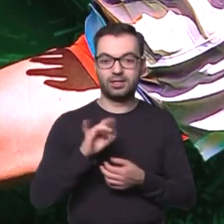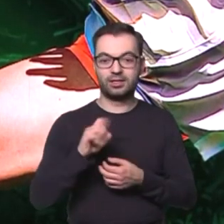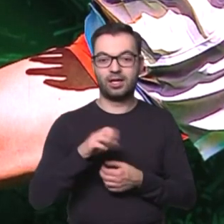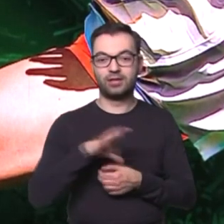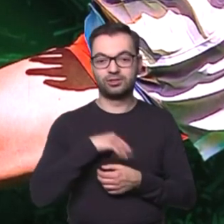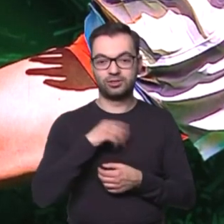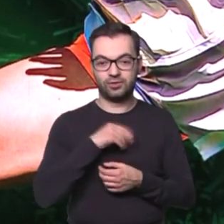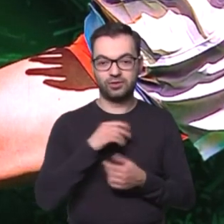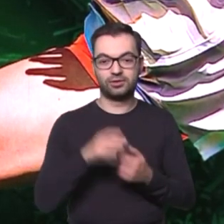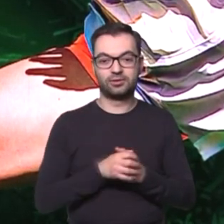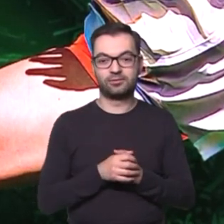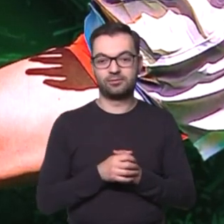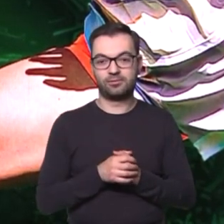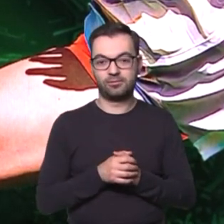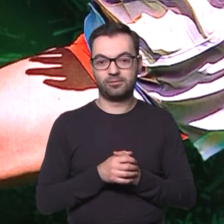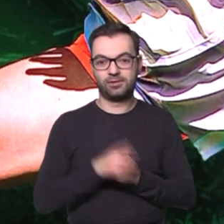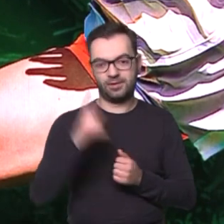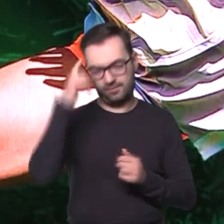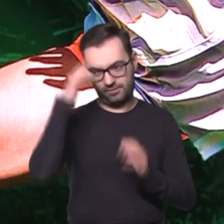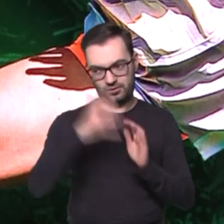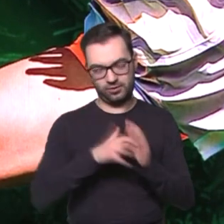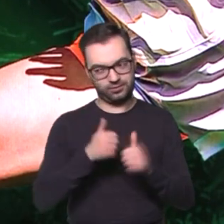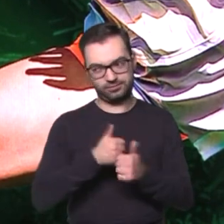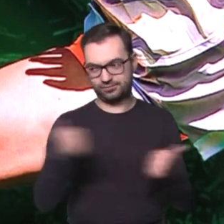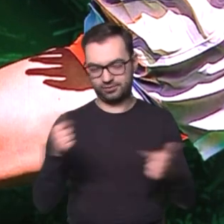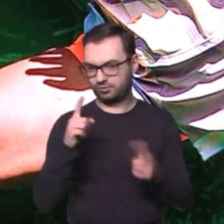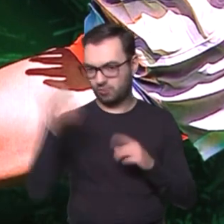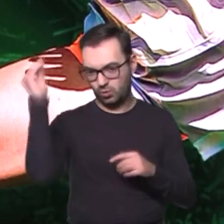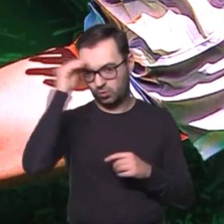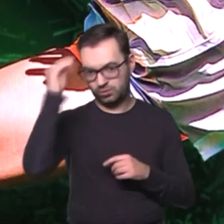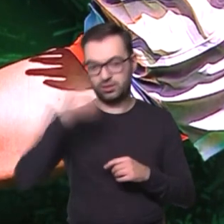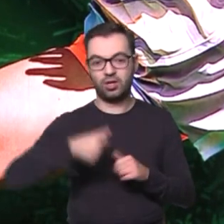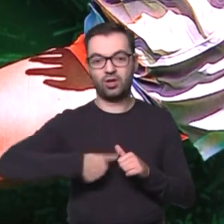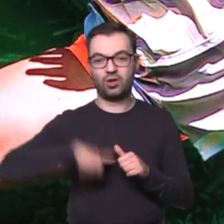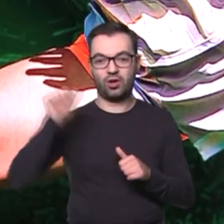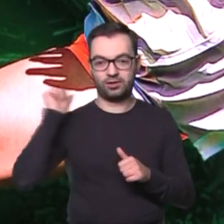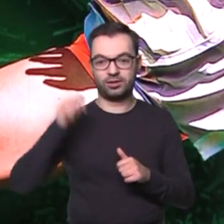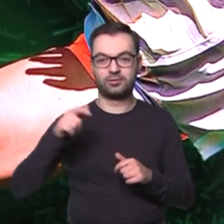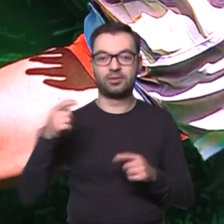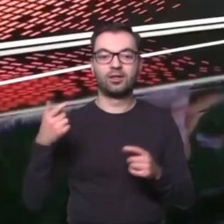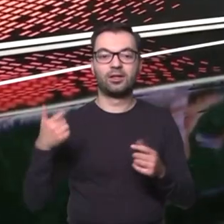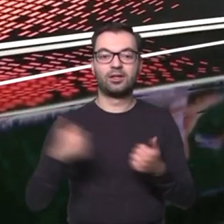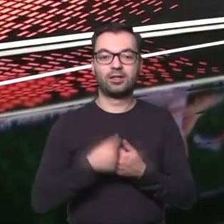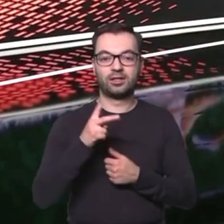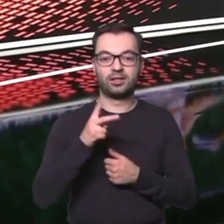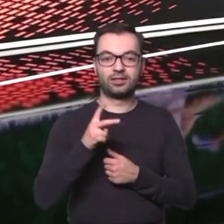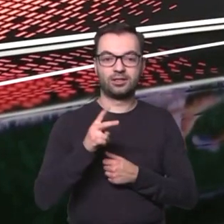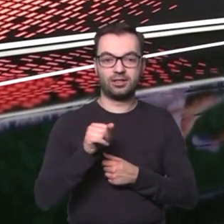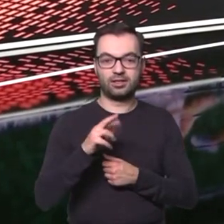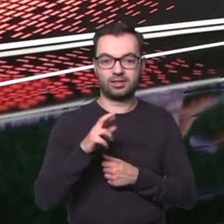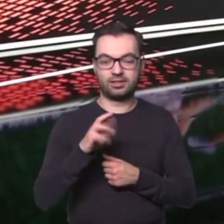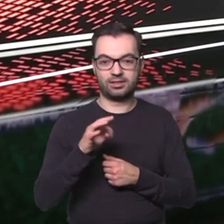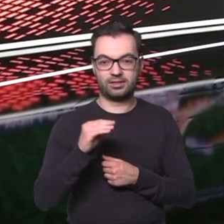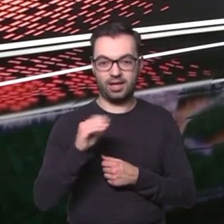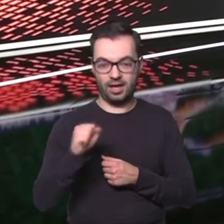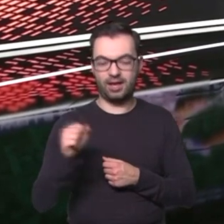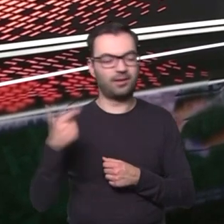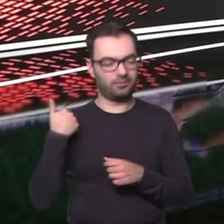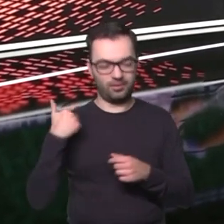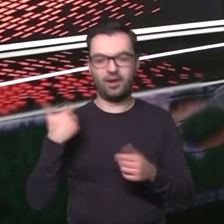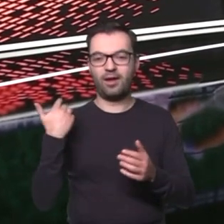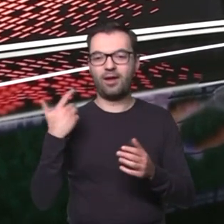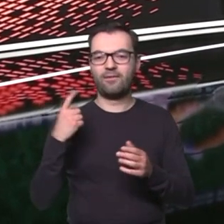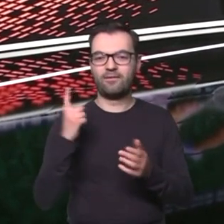Świątek doskonale wyciąga wnioski z meczów, bo przypomnę, że w zeszłym roku grała z Soraną Kirsteą, wtedy wygrała w trzech setach,